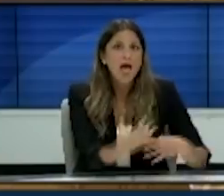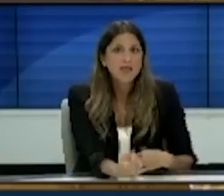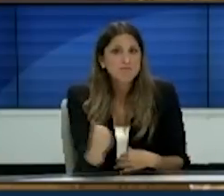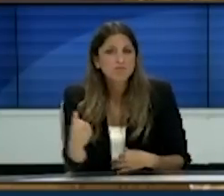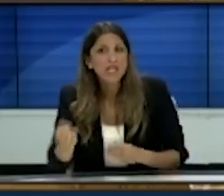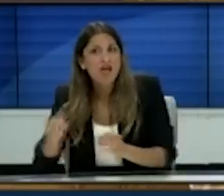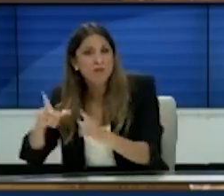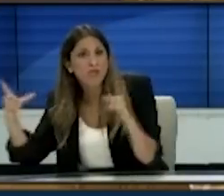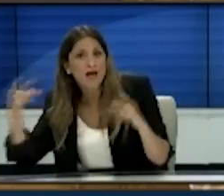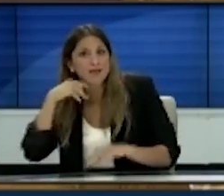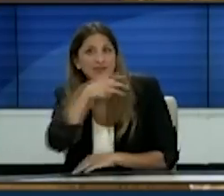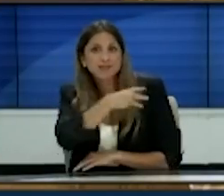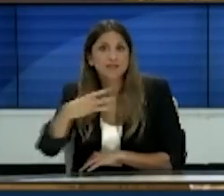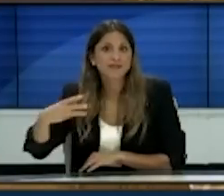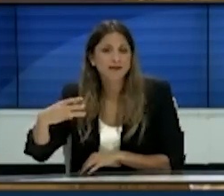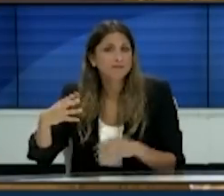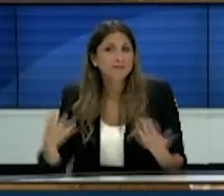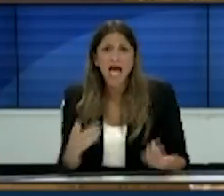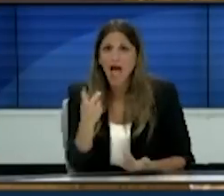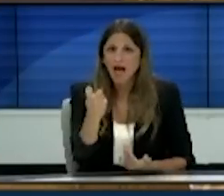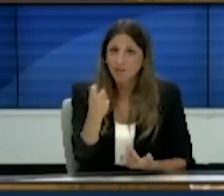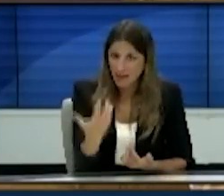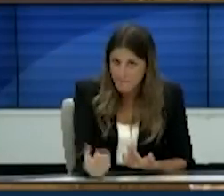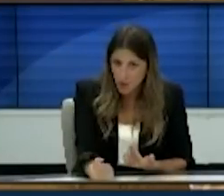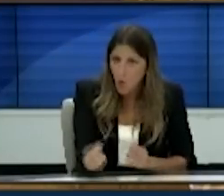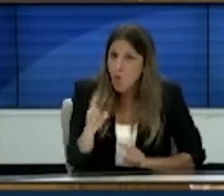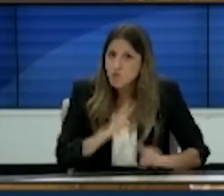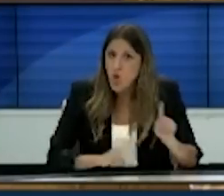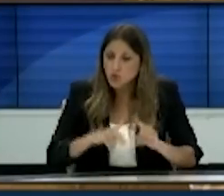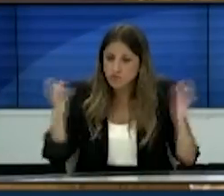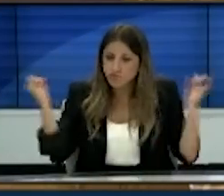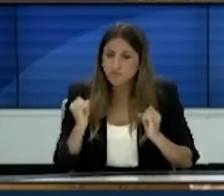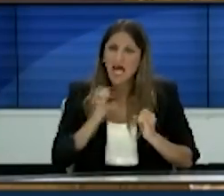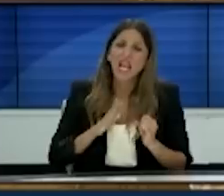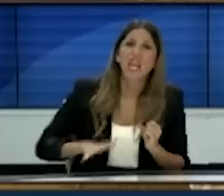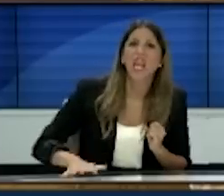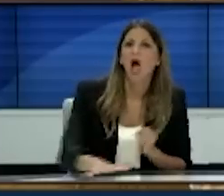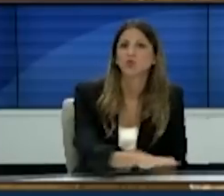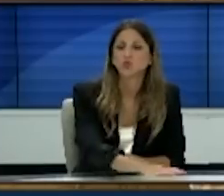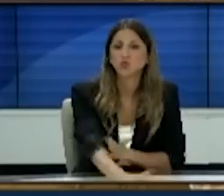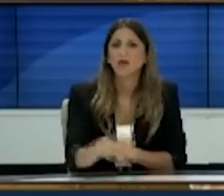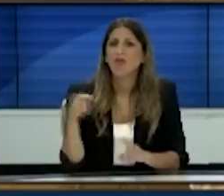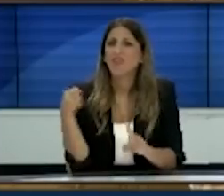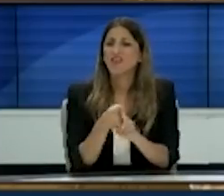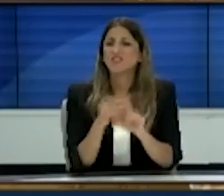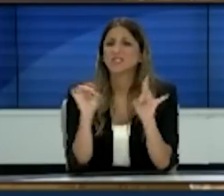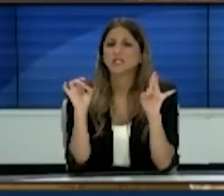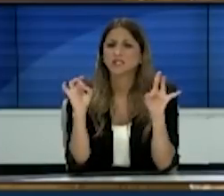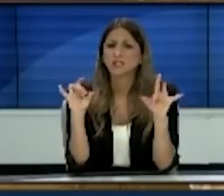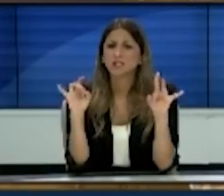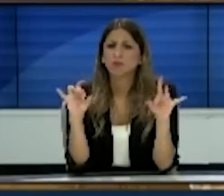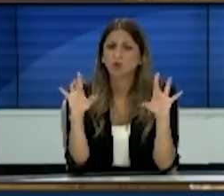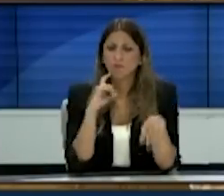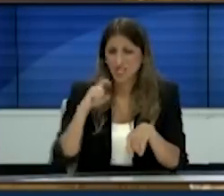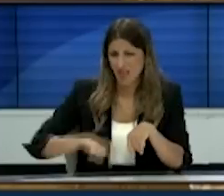ελληνικό λαό, ακόμα στα μαγειρέματα είσαστε. Όχι μόνο δεν διεκδικήσατε, αλλά νομοθετείτε και μάλιστα μέσα